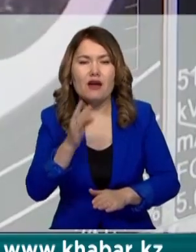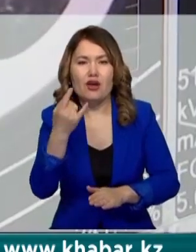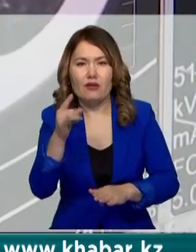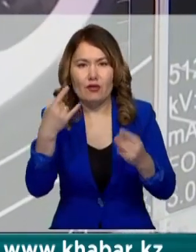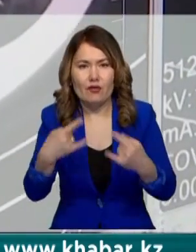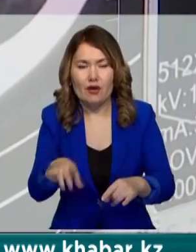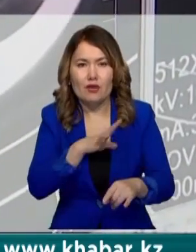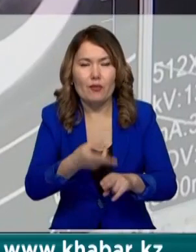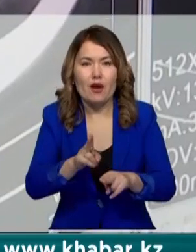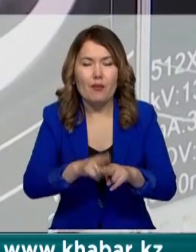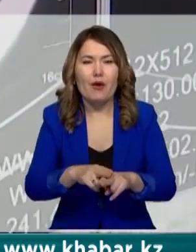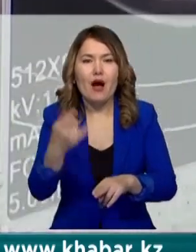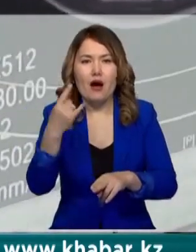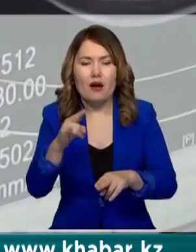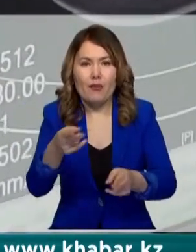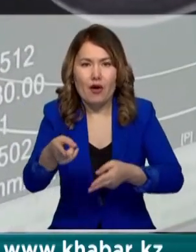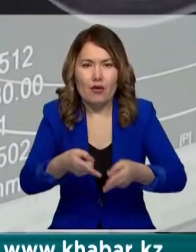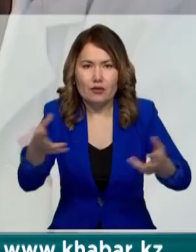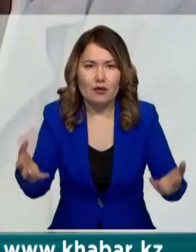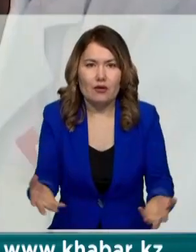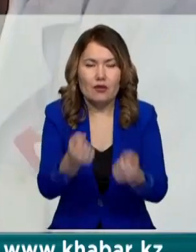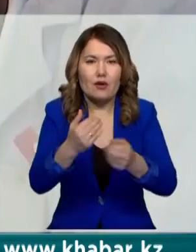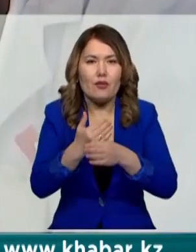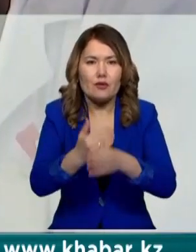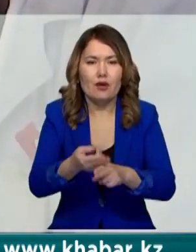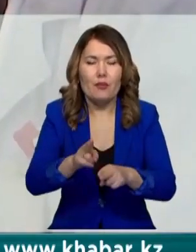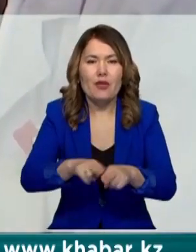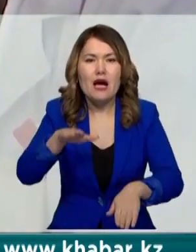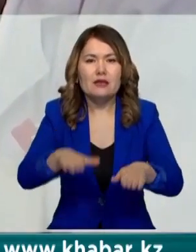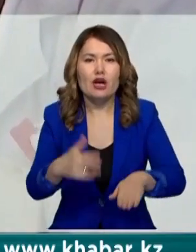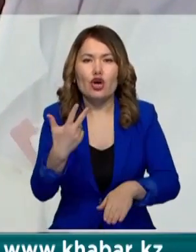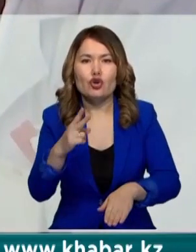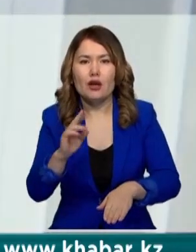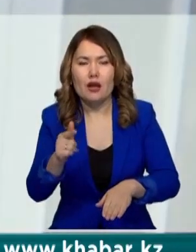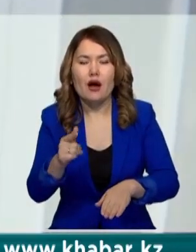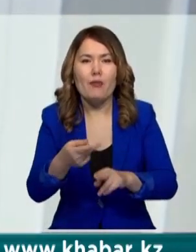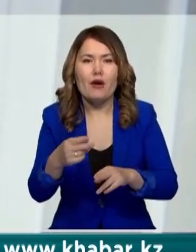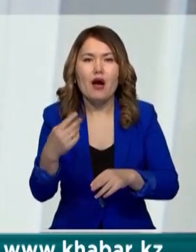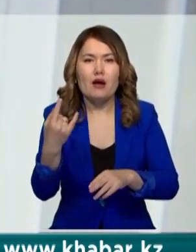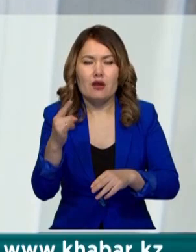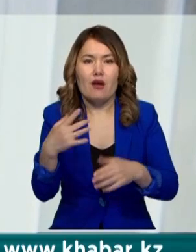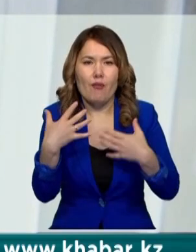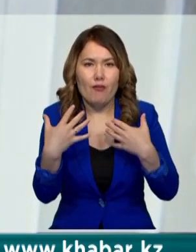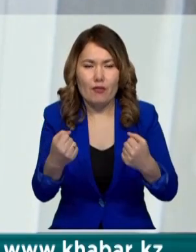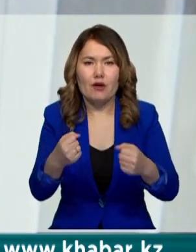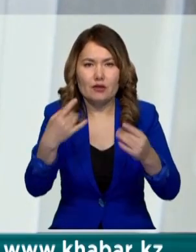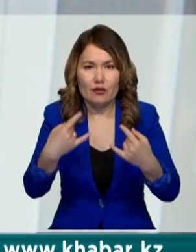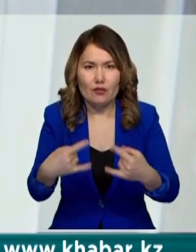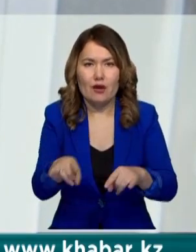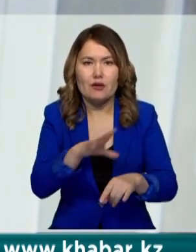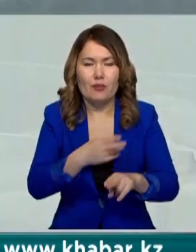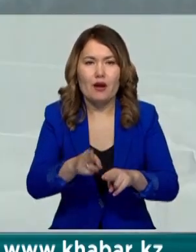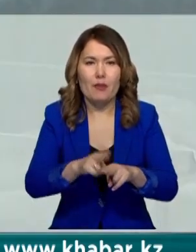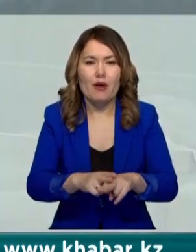соң дәрігерлер шақалақты кесар тілегін жасап алды. Есесіне салмағы 3 келі болатын денсаулығы мықты, нәресте дүниеге келді.